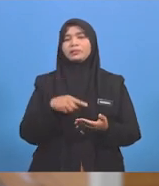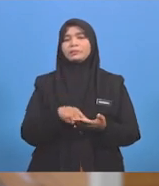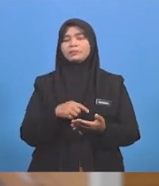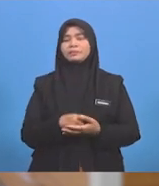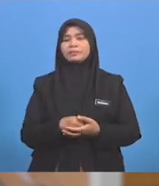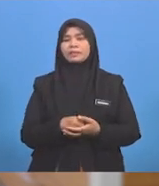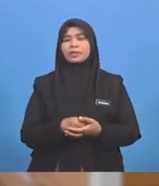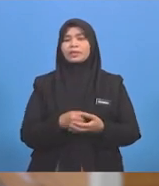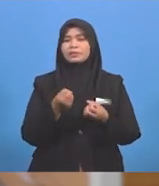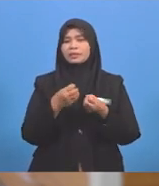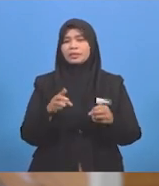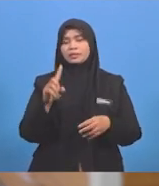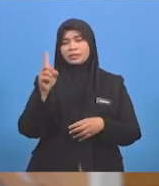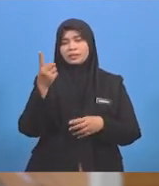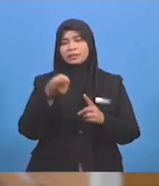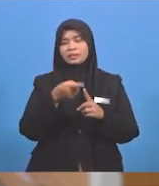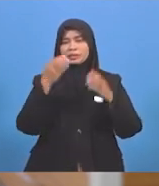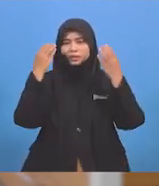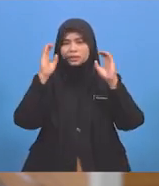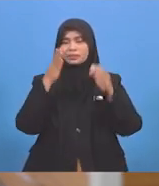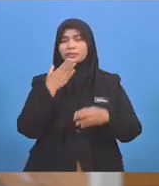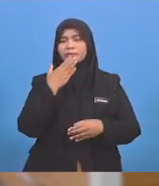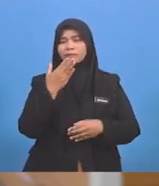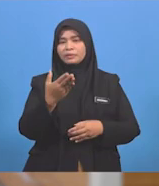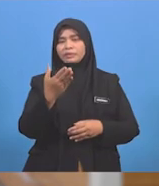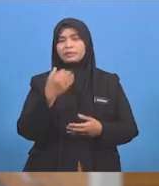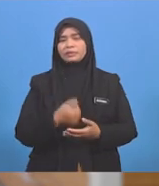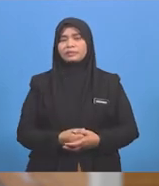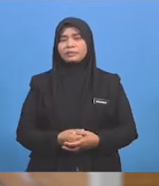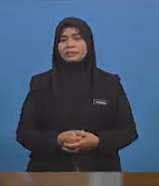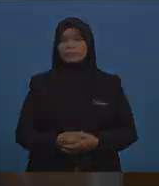haba pendam tentu. Sekian sahaja dari cikgu. Terima kasih.